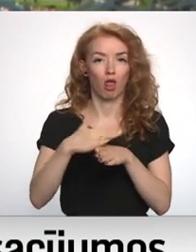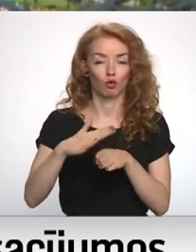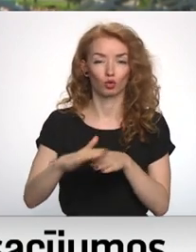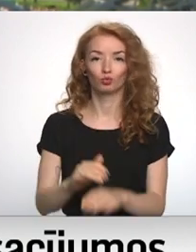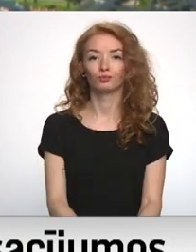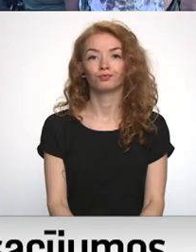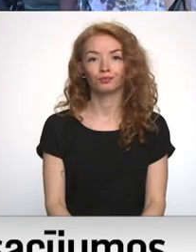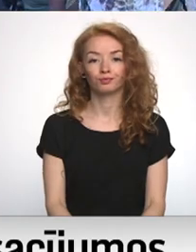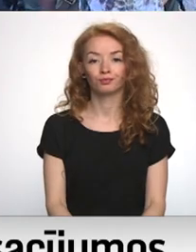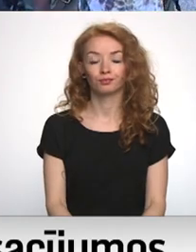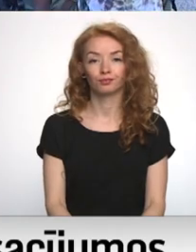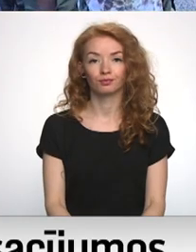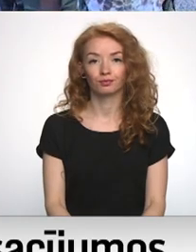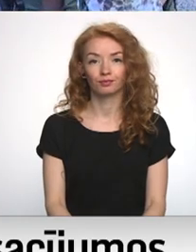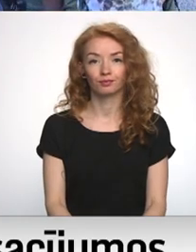Frēdenfelds.